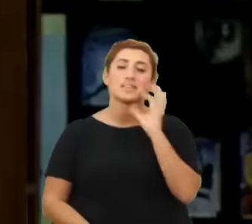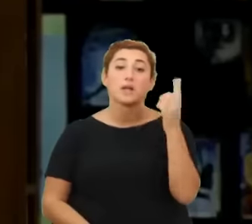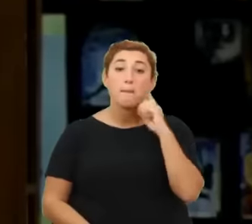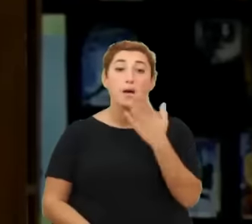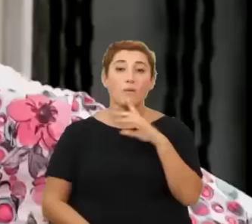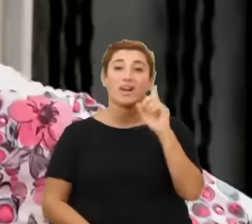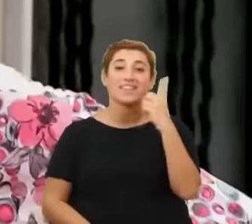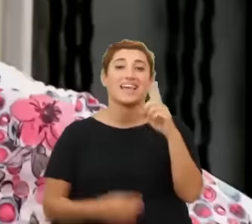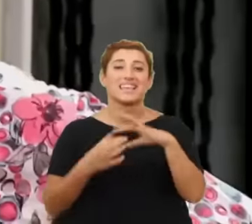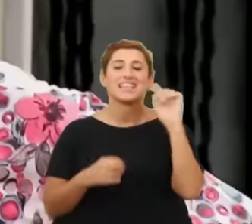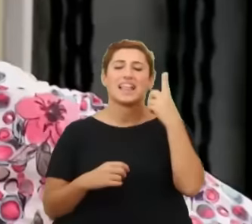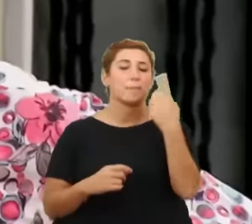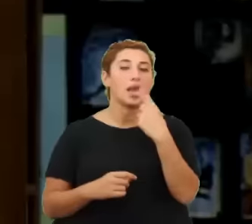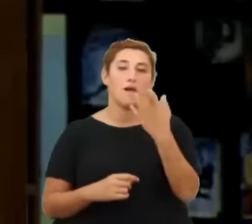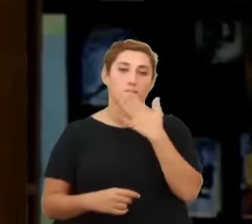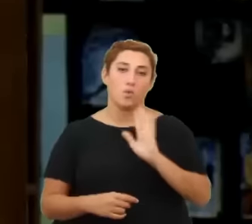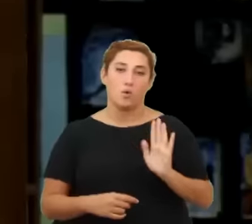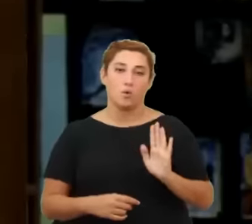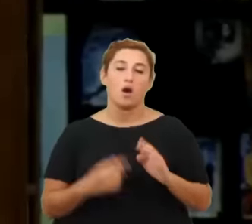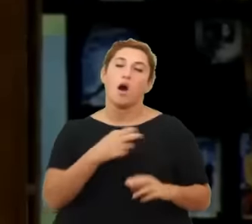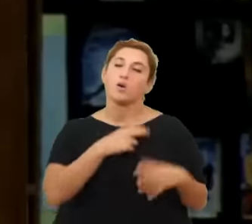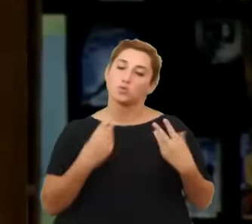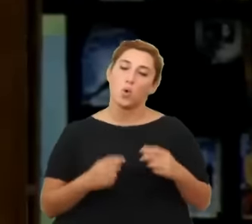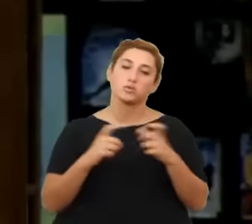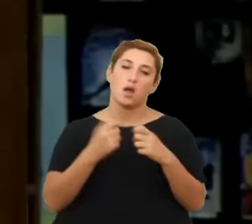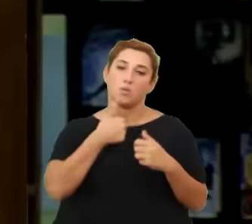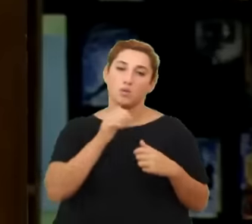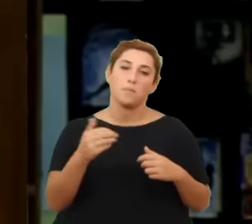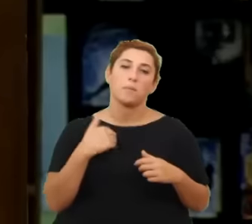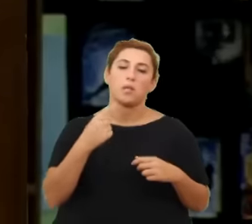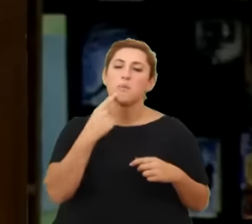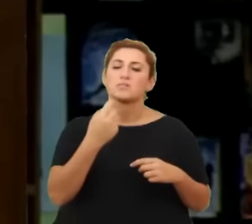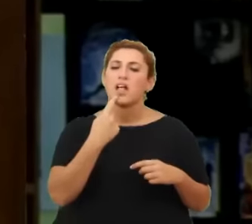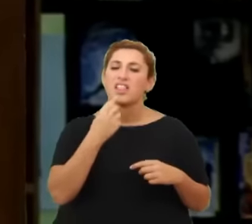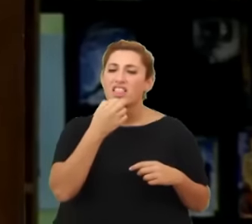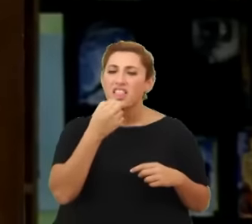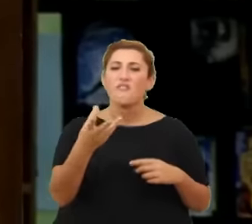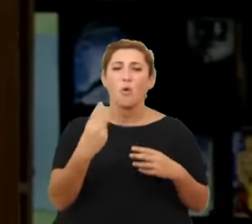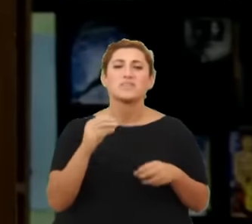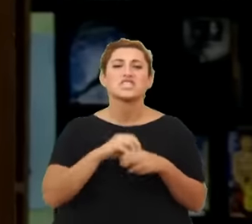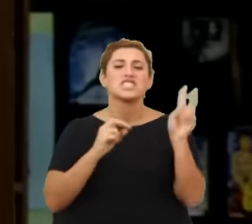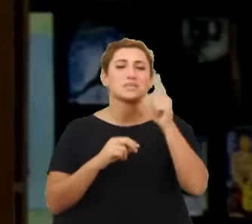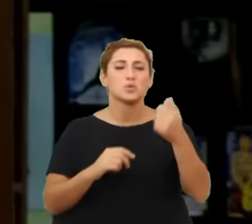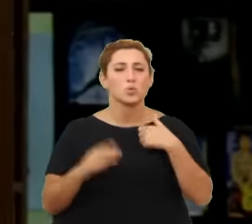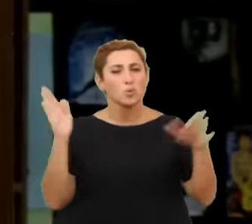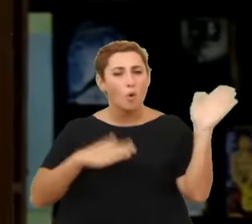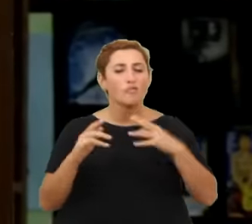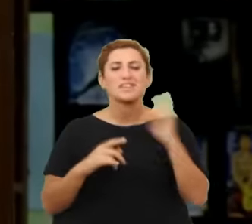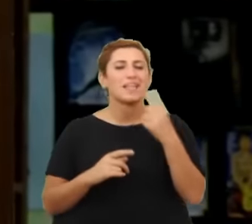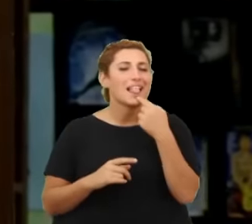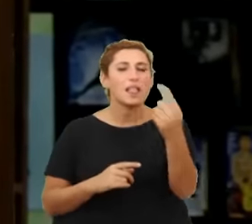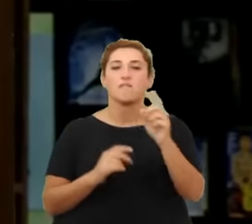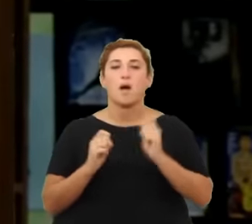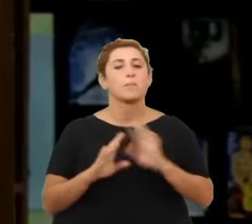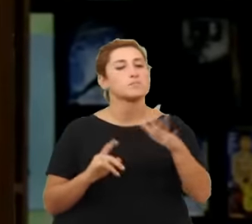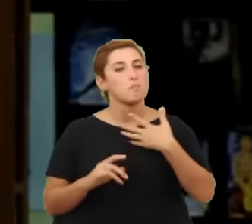Kimsenin haberi yok. Tek bir insana tek bir laf yok ha. Aşk olsun Ergun abi ya. Benim ağzımdan laf alabilmek için 20 gün işkence yaptılar. Gık demedim